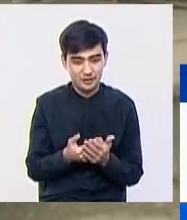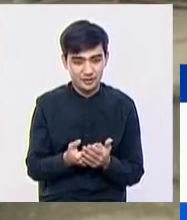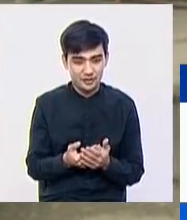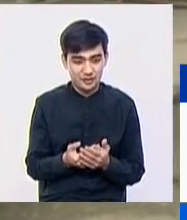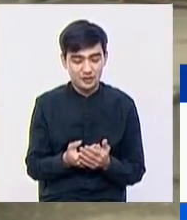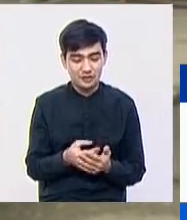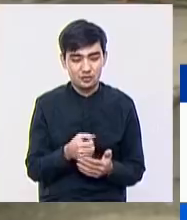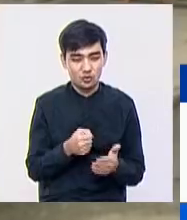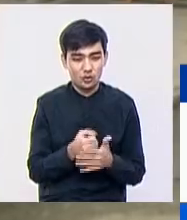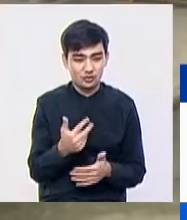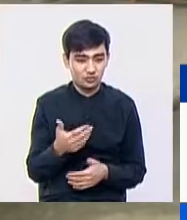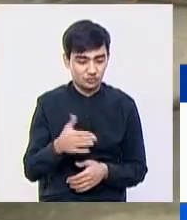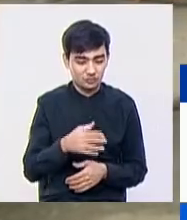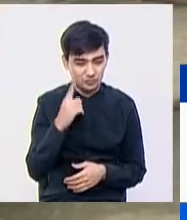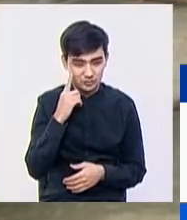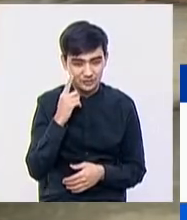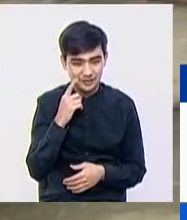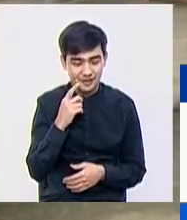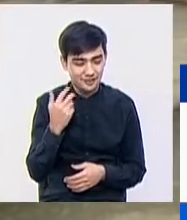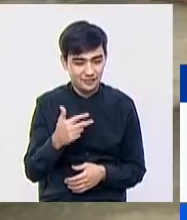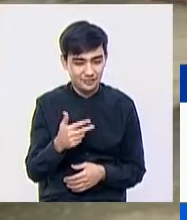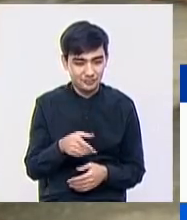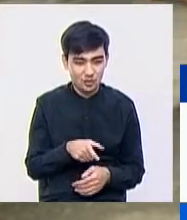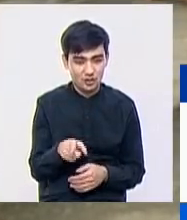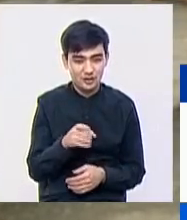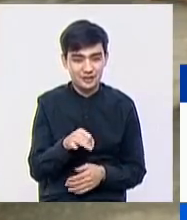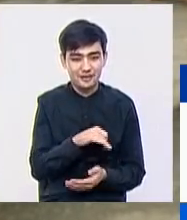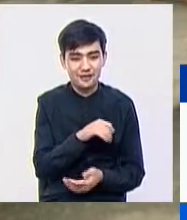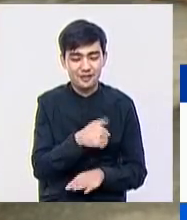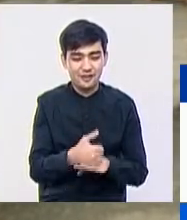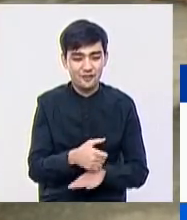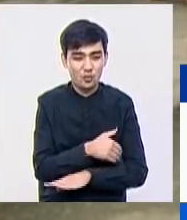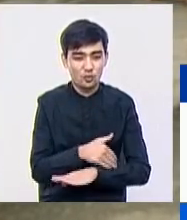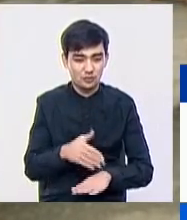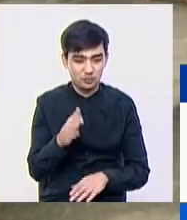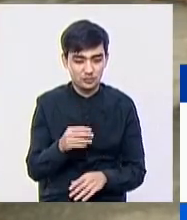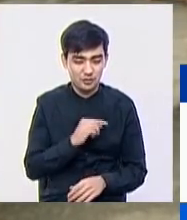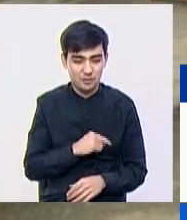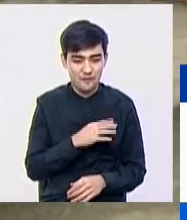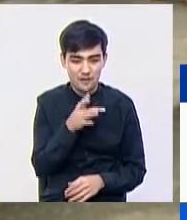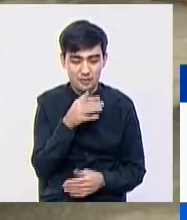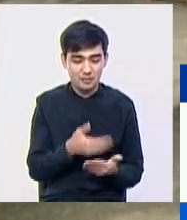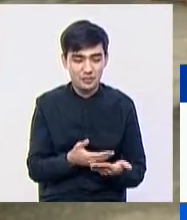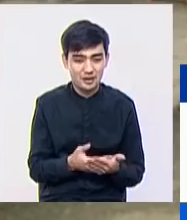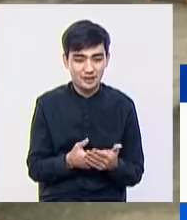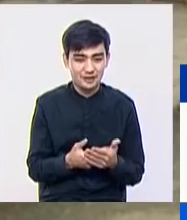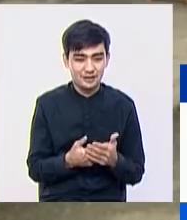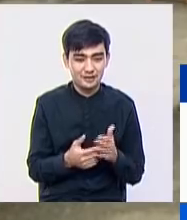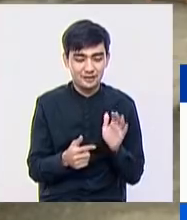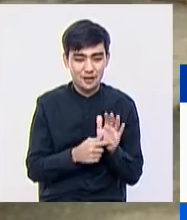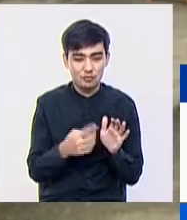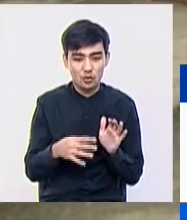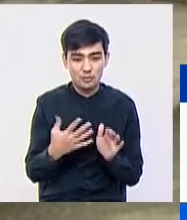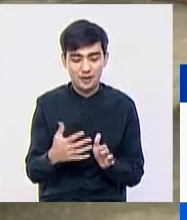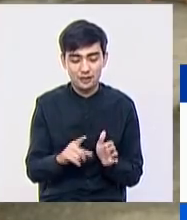единиц. Эти автобусы они будут ездить по основным магистральным улицам. И время работы это с 7:45